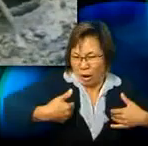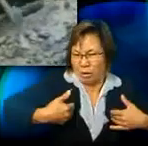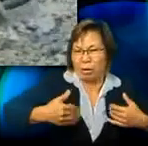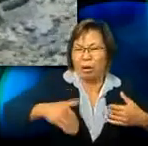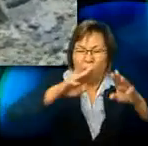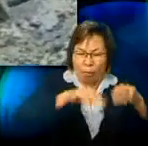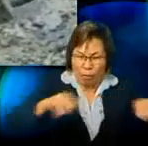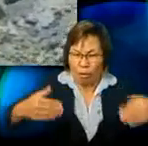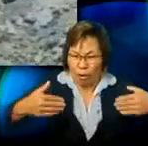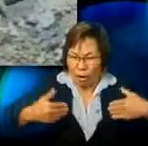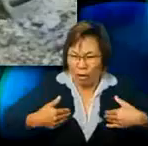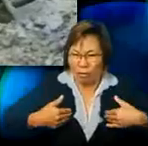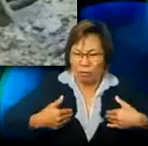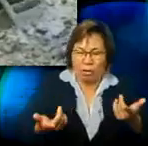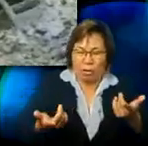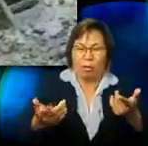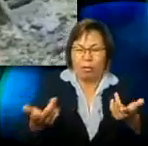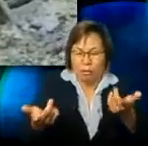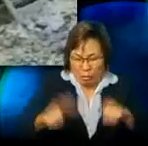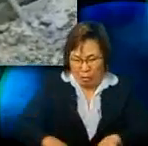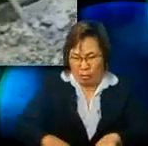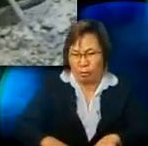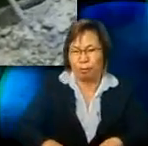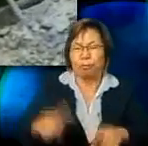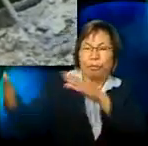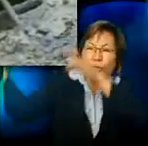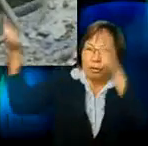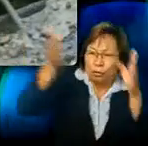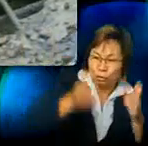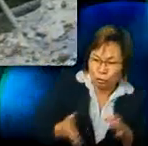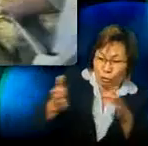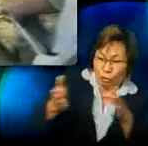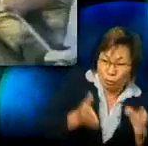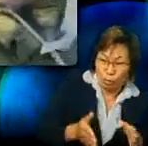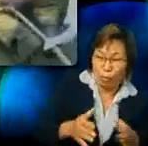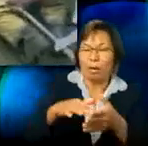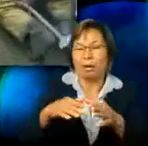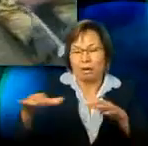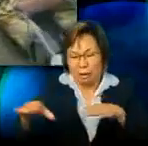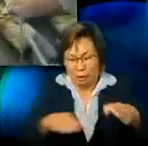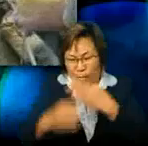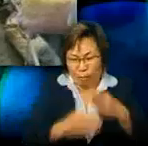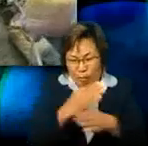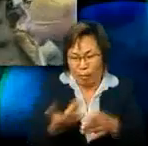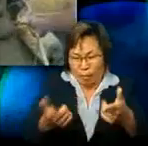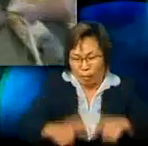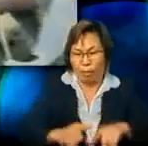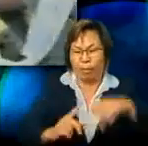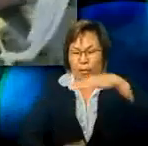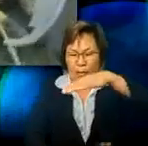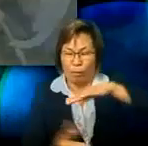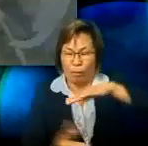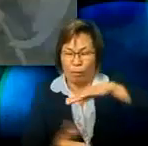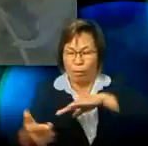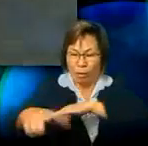ada di kalangan para pelajar yang turut terkena tempiasnya. Tsunami terjadi akibat daripada gempa bumi yang berlaku dari